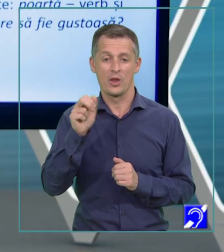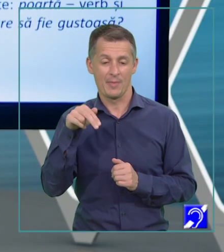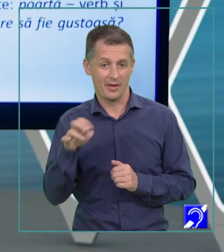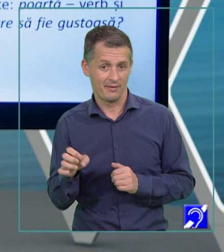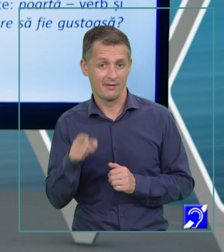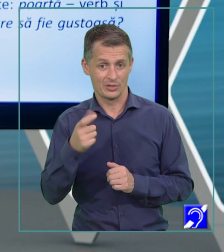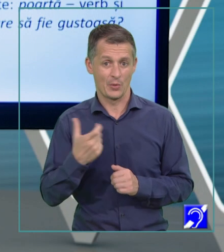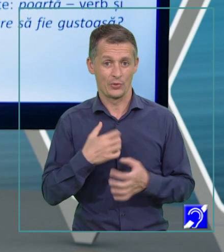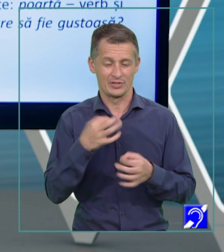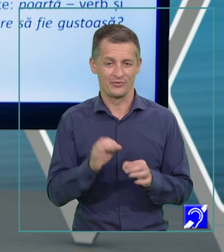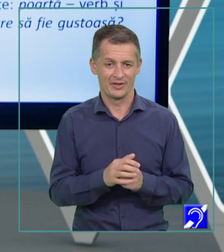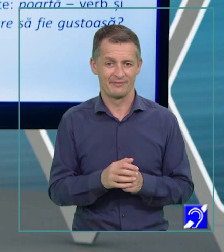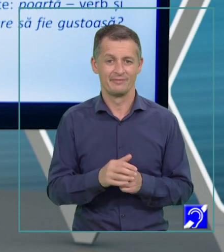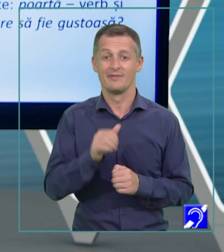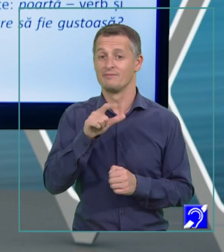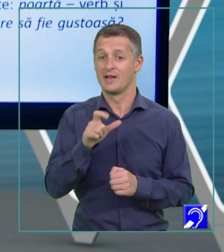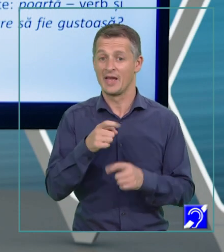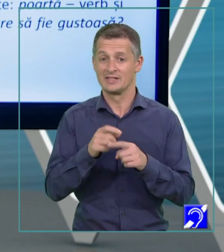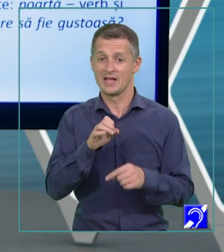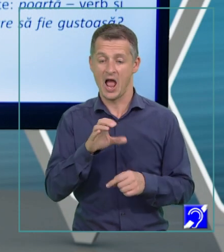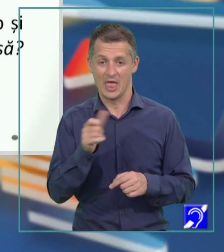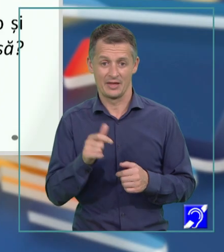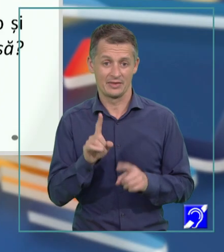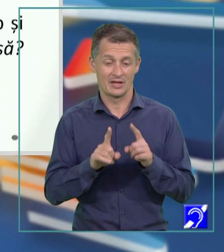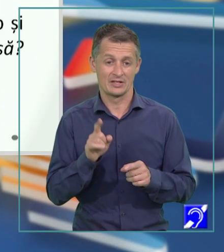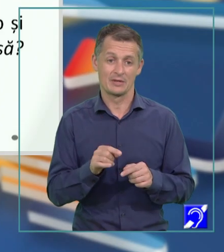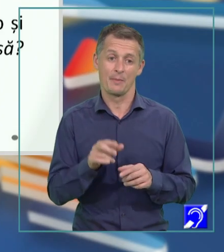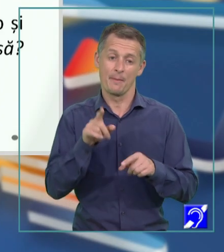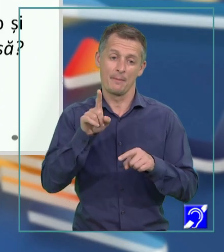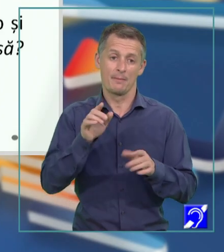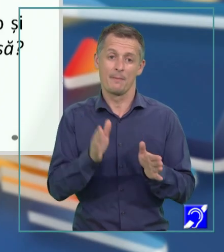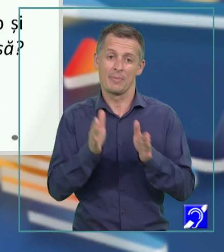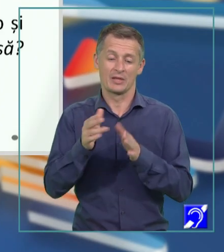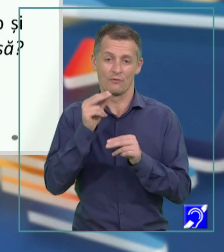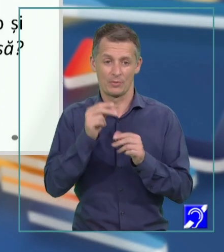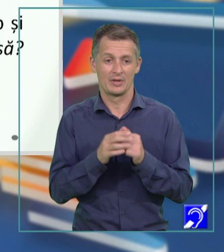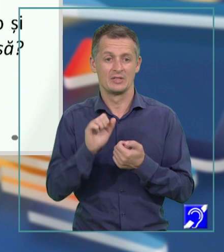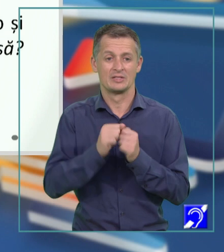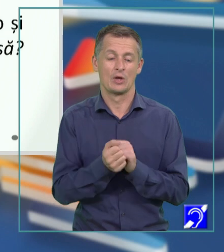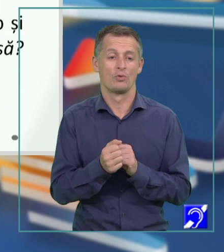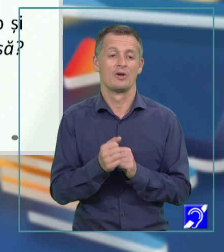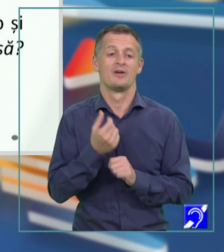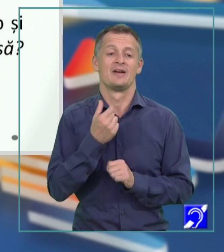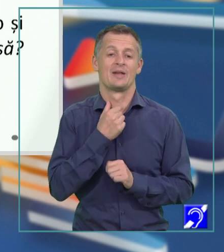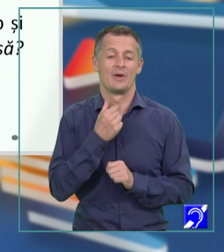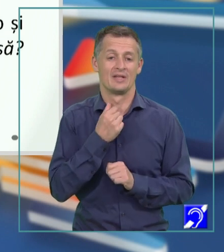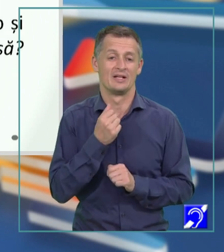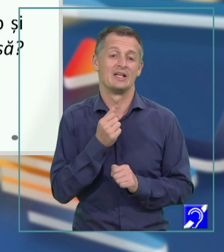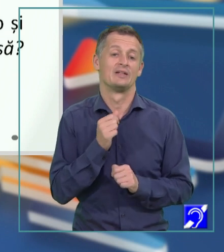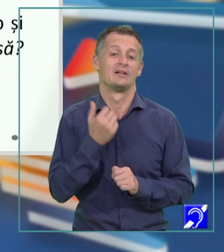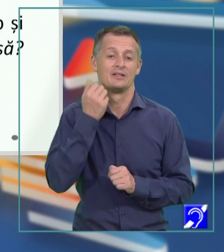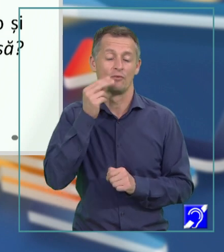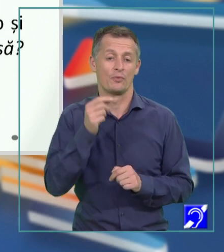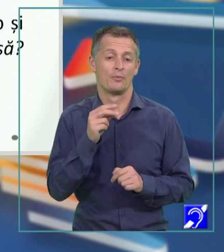fi lexicale, dacă sunt aceeași parte de vorbire, sau lexicogramaticale, atunci când sunt părți de vorbire diferite.